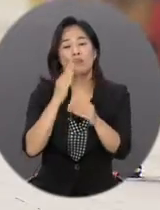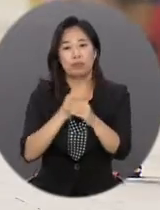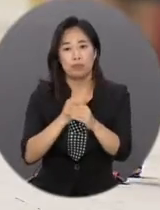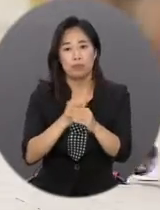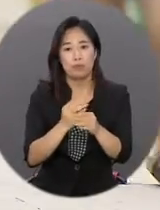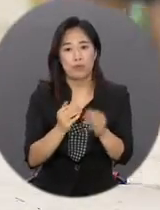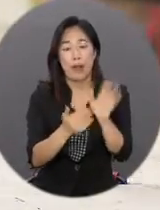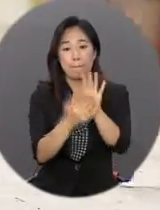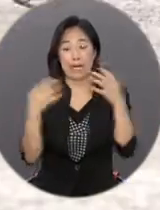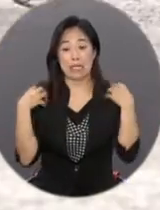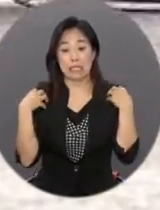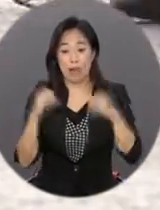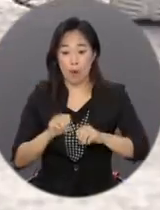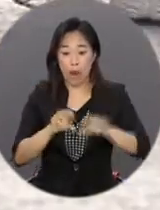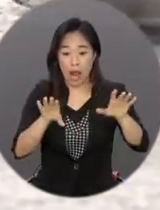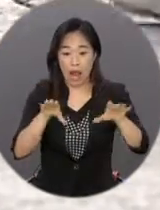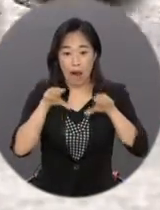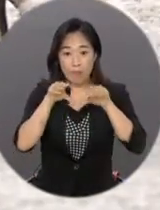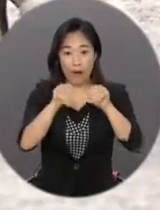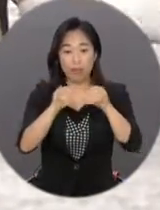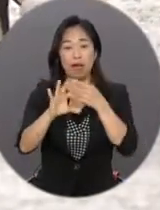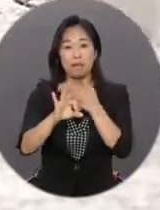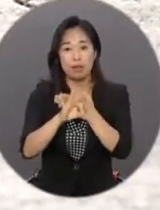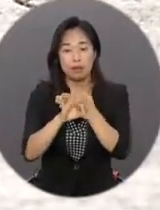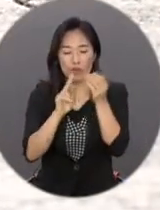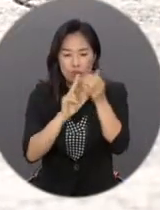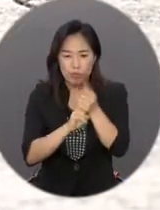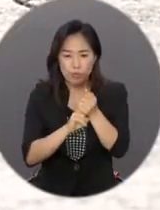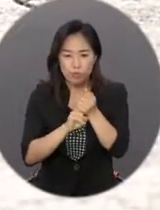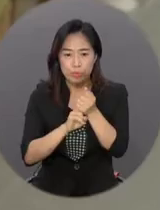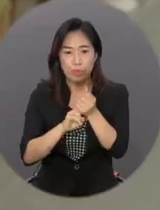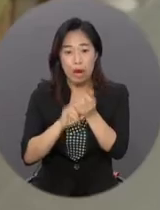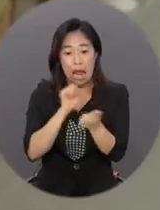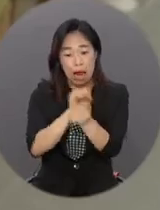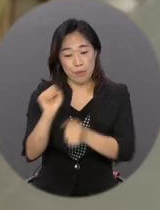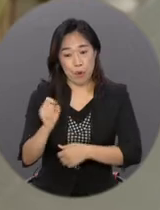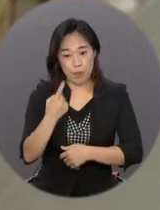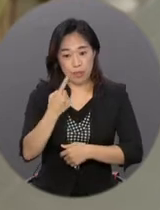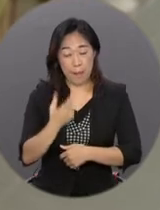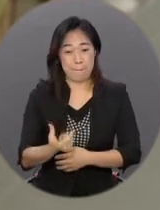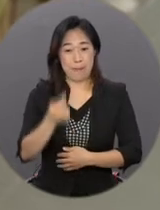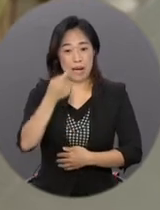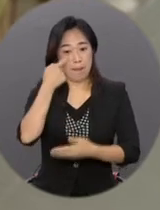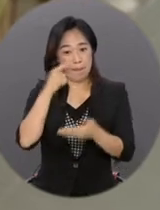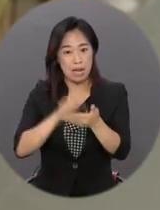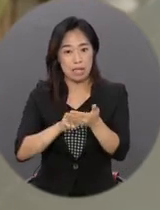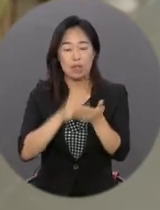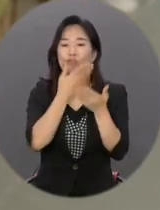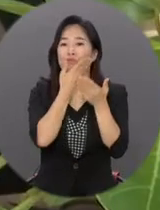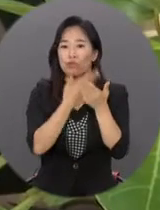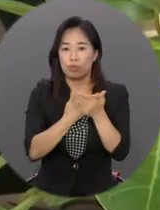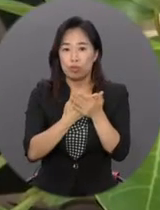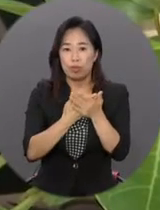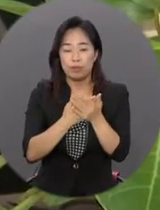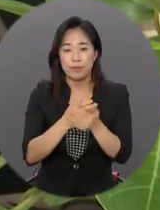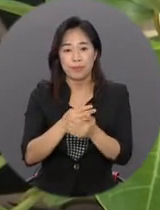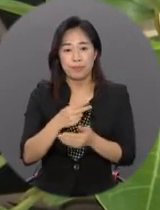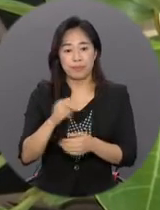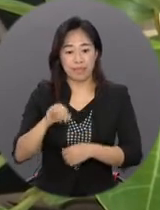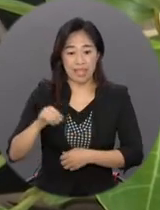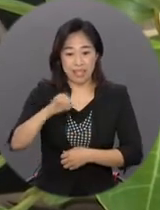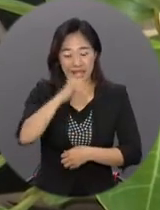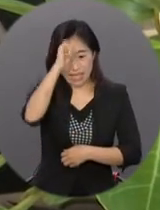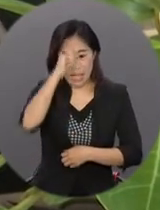방역당국은 확산세를 잡으려면 숨어있는 감염원을 가급적 빨리 찾아내는 게 중요하다고 보고 있습니다. 델타 변이의 빠른